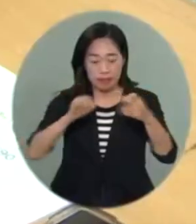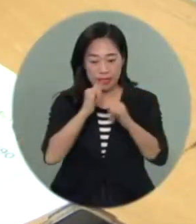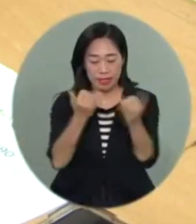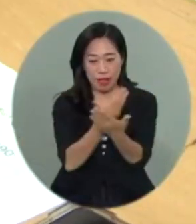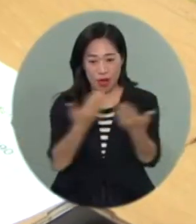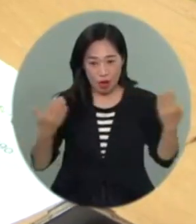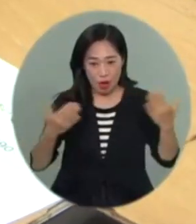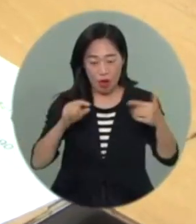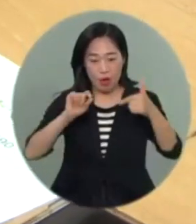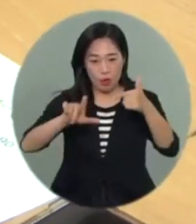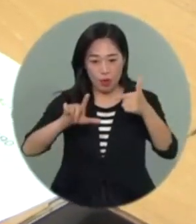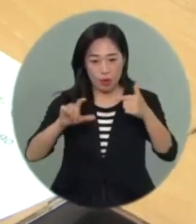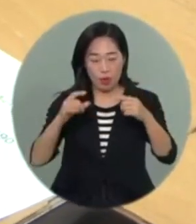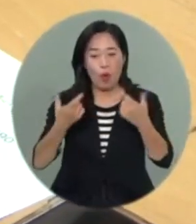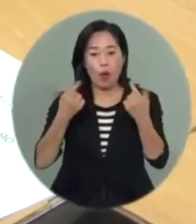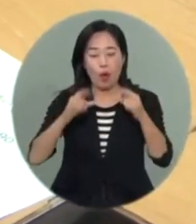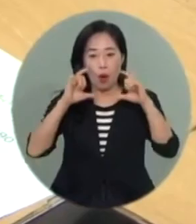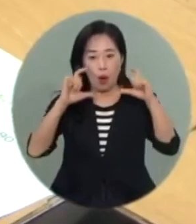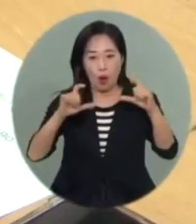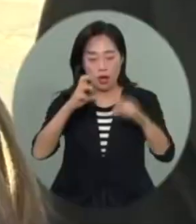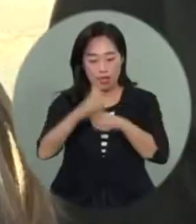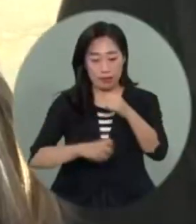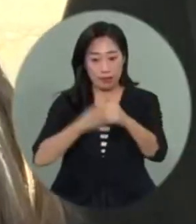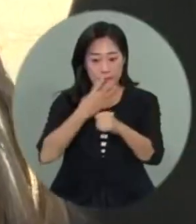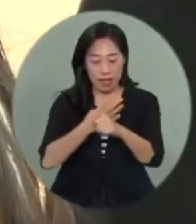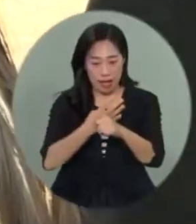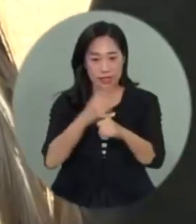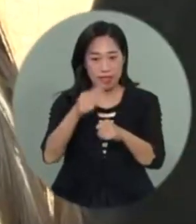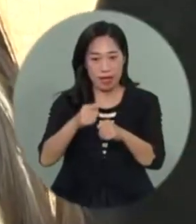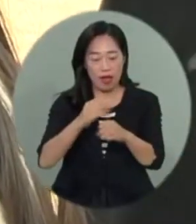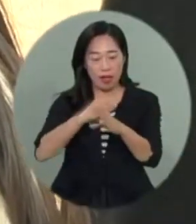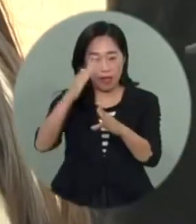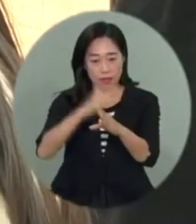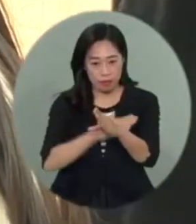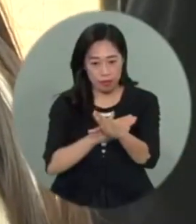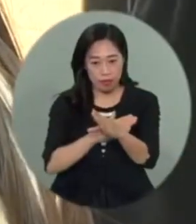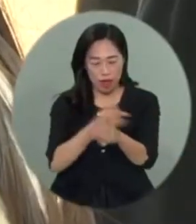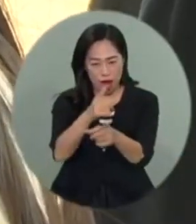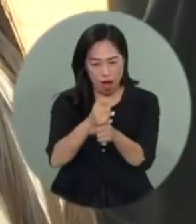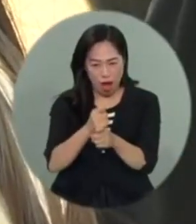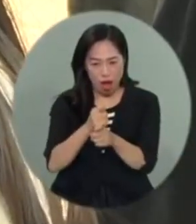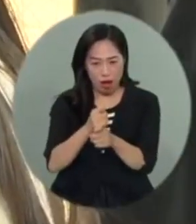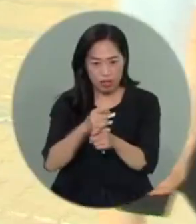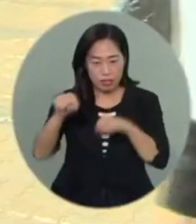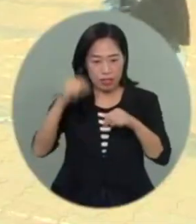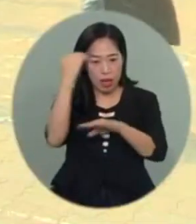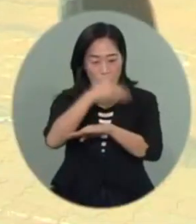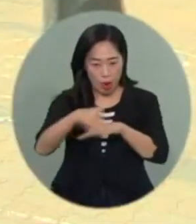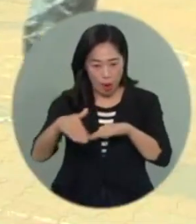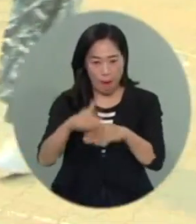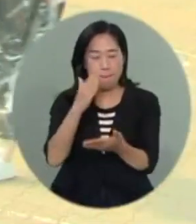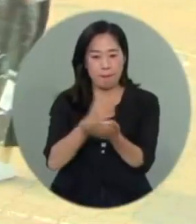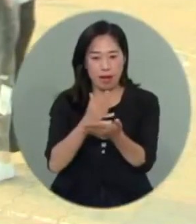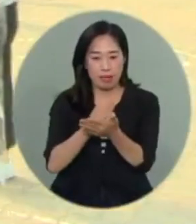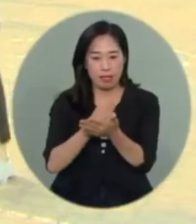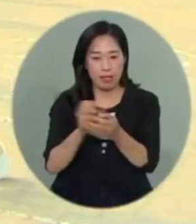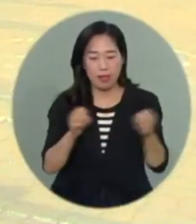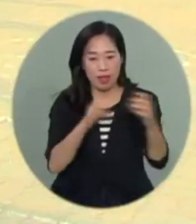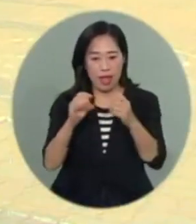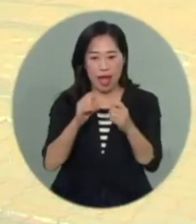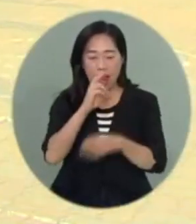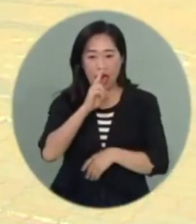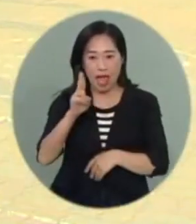61호 공동선언 24주년을 맞아 남북이 적대정책을 멈추고 대화에 나서야 한 고 촉구한 바 있습니다